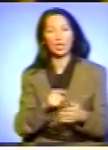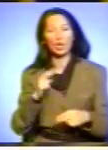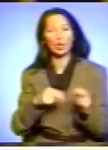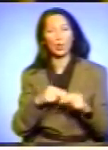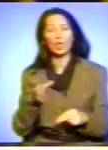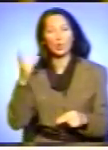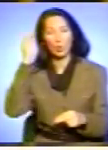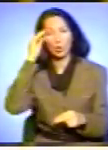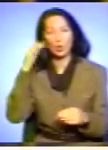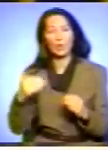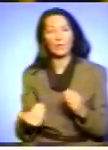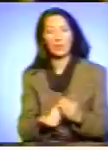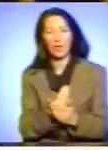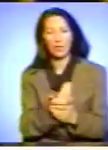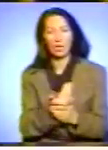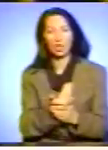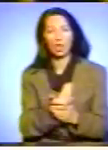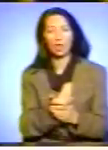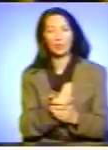опять новейших